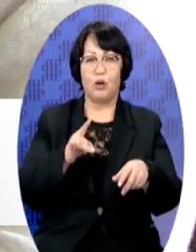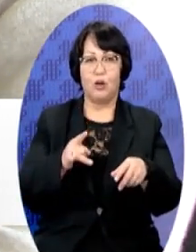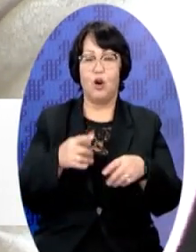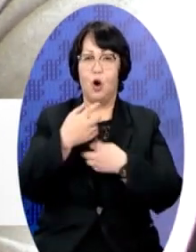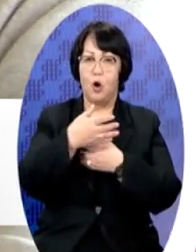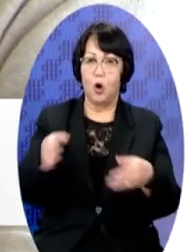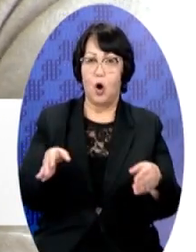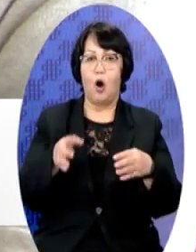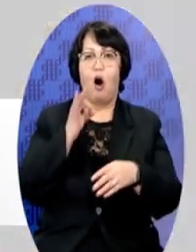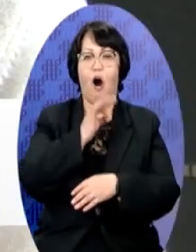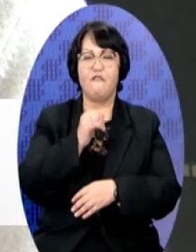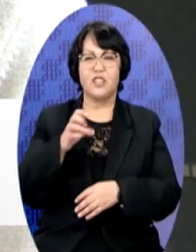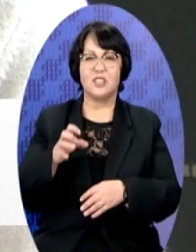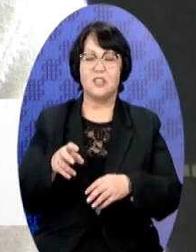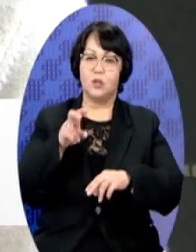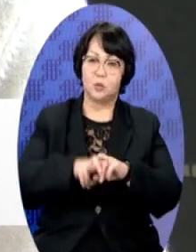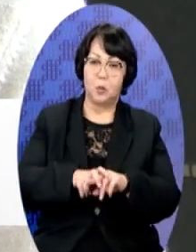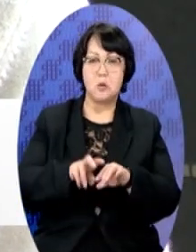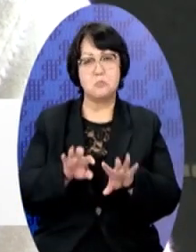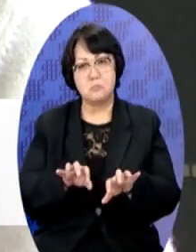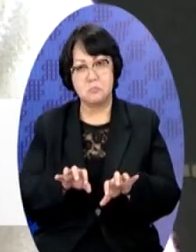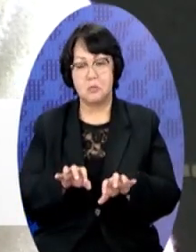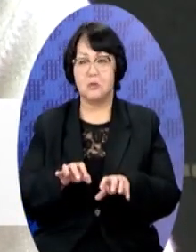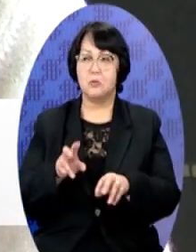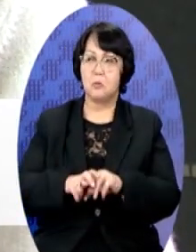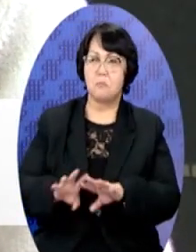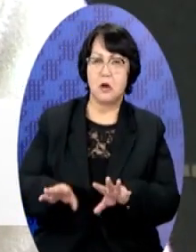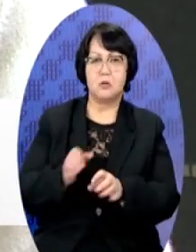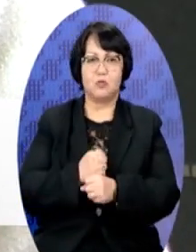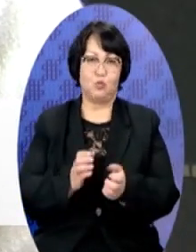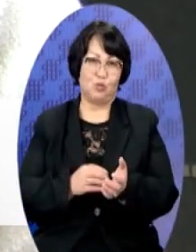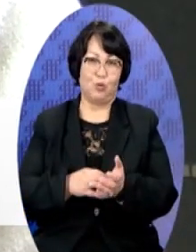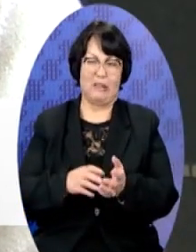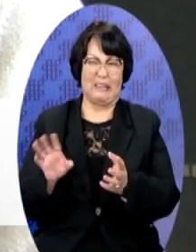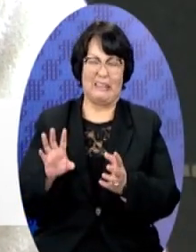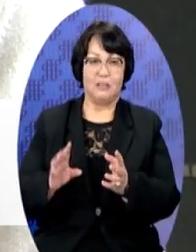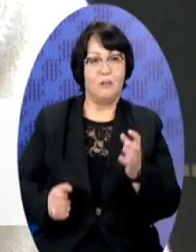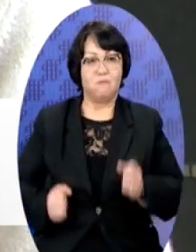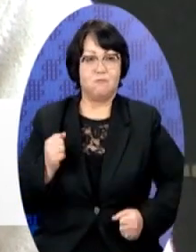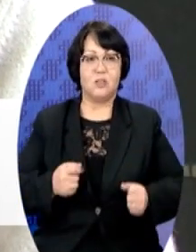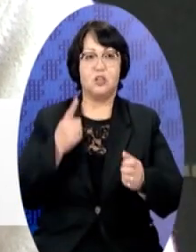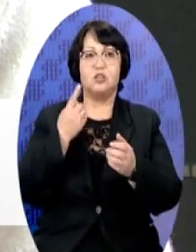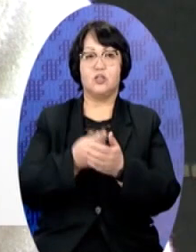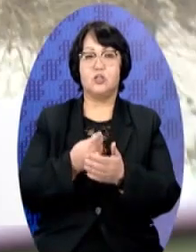бол хийж байгаа хийж эхэлсэн. Судалгаагаар бол дунджаар 7 молоо километр алхахдаг хүн бол яг ирүүл